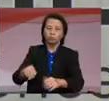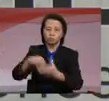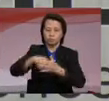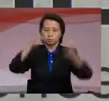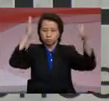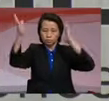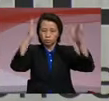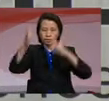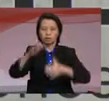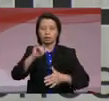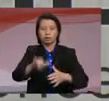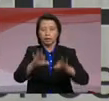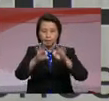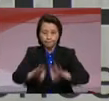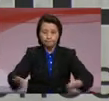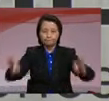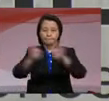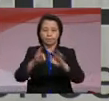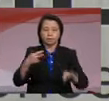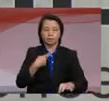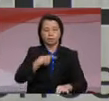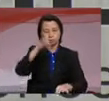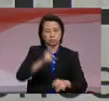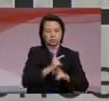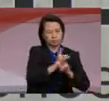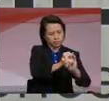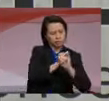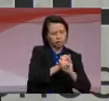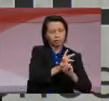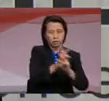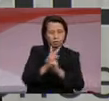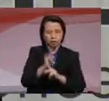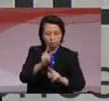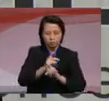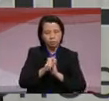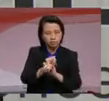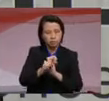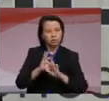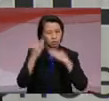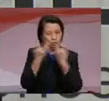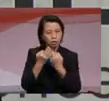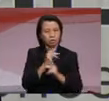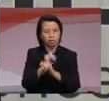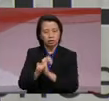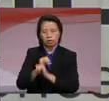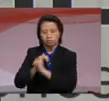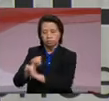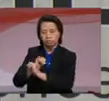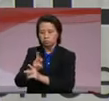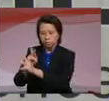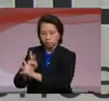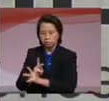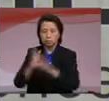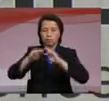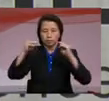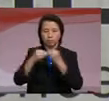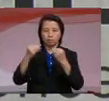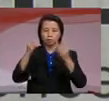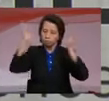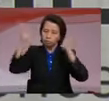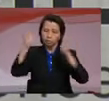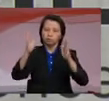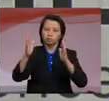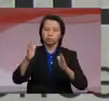negara kita. Apa yang penting ialah kita kena jaga kita, kita kena jaga keluarga kita, dan kita kena jaga masyarakat dan negara